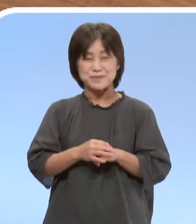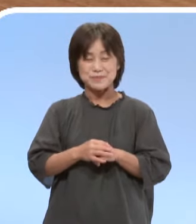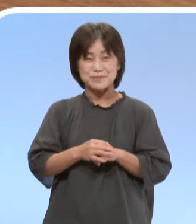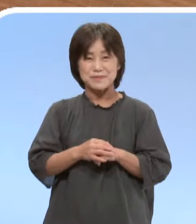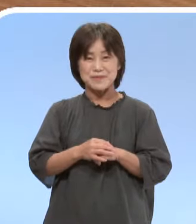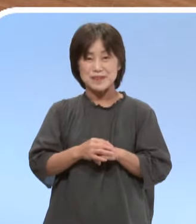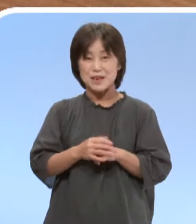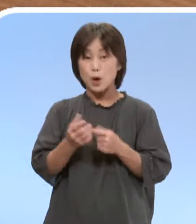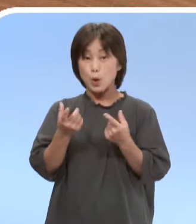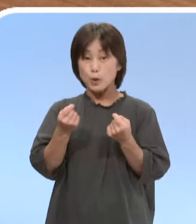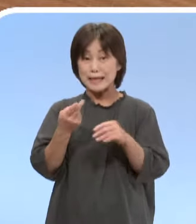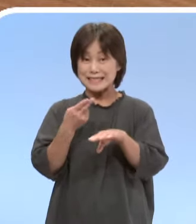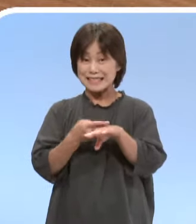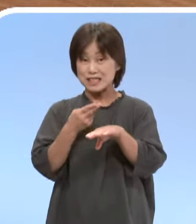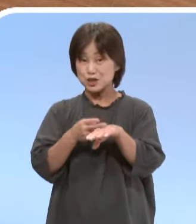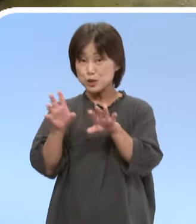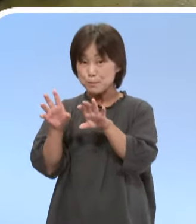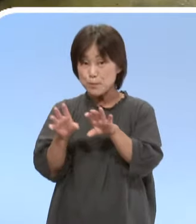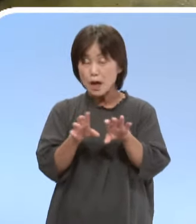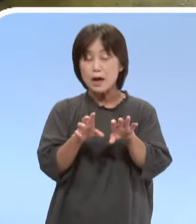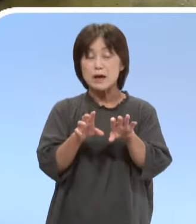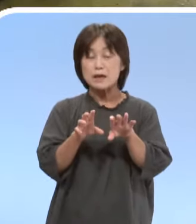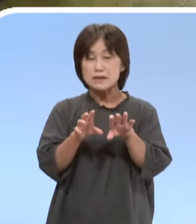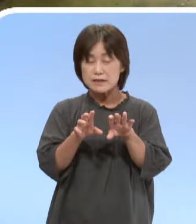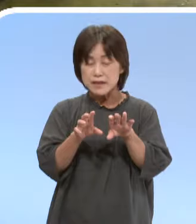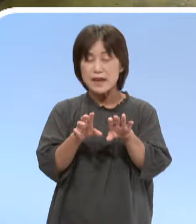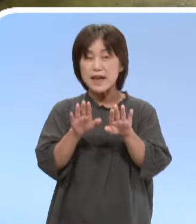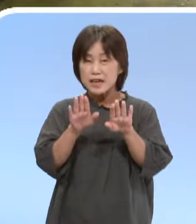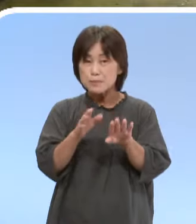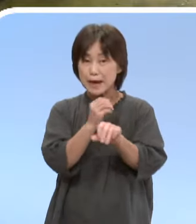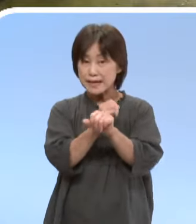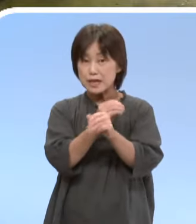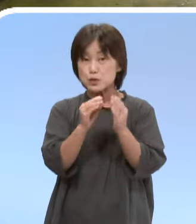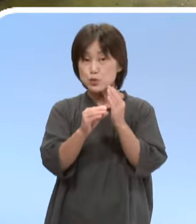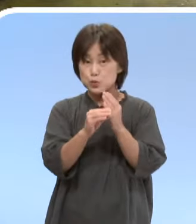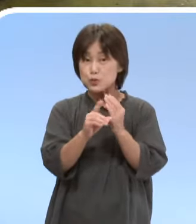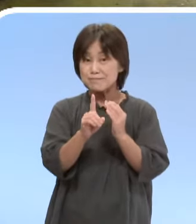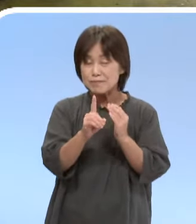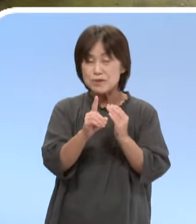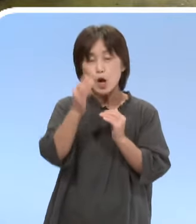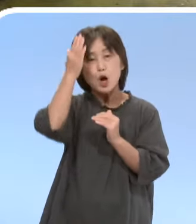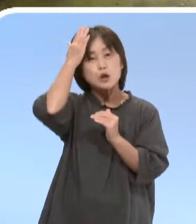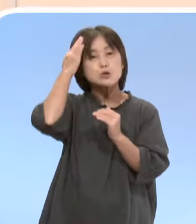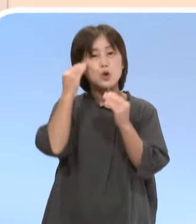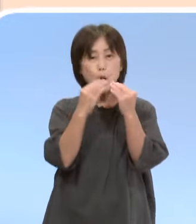その他里芋と同じ冷凍技術を使って商品開発中なのが